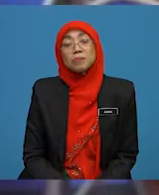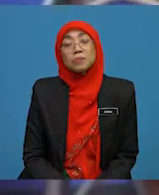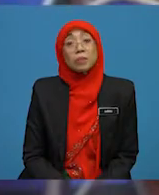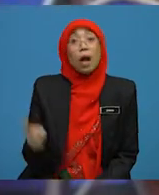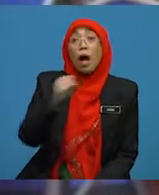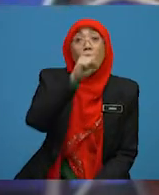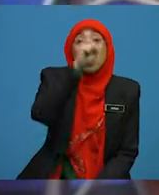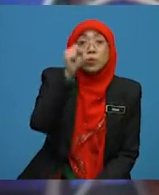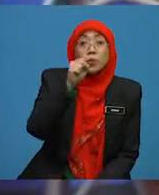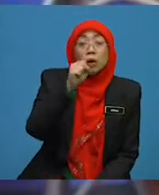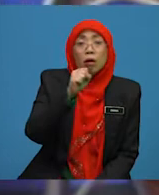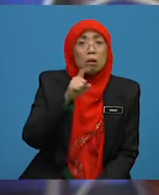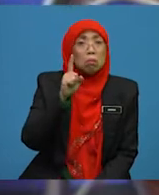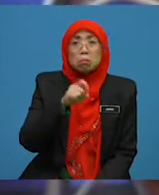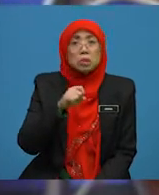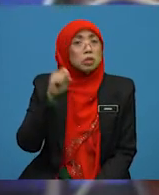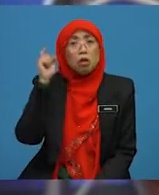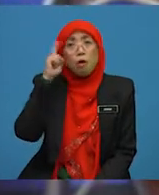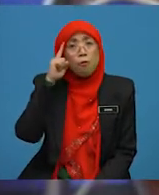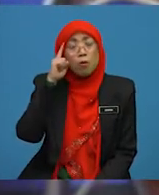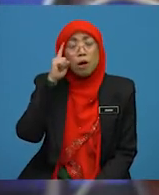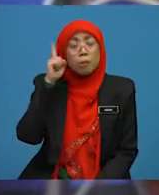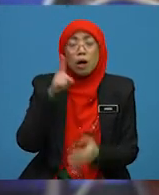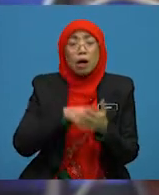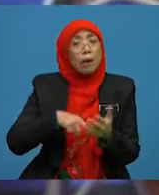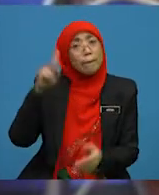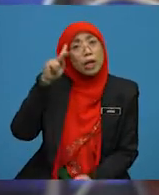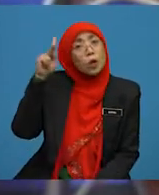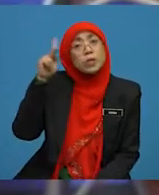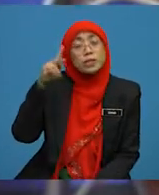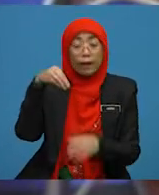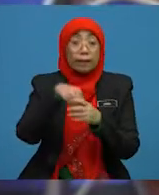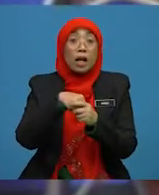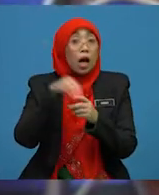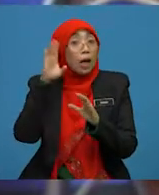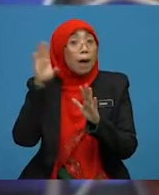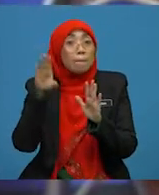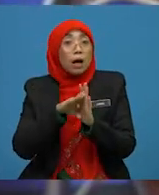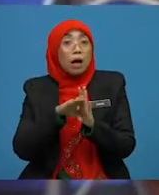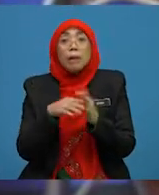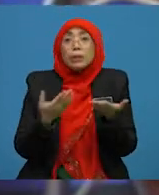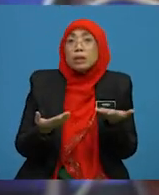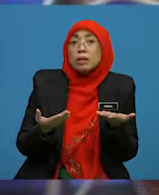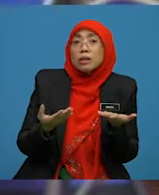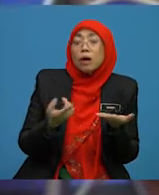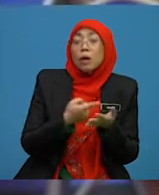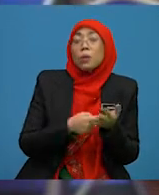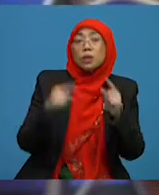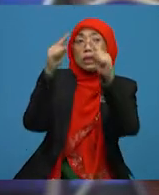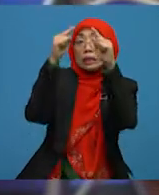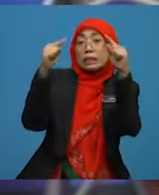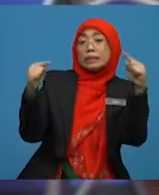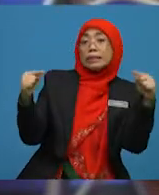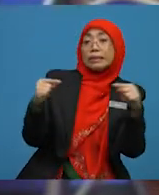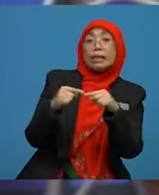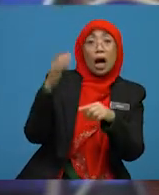Soalan ini memerlukan pelajar mengingati konsep dalam gambar rajah segitiga semiotik.